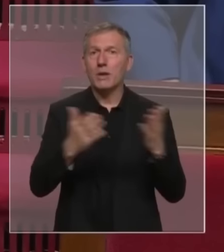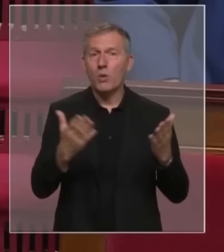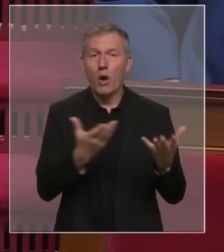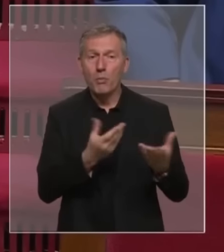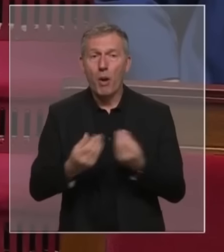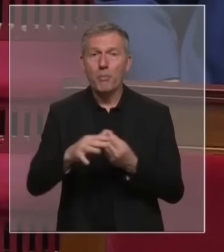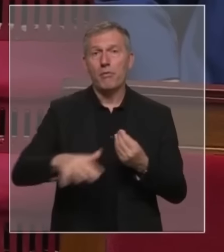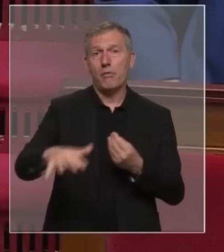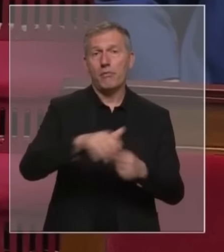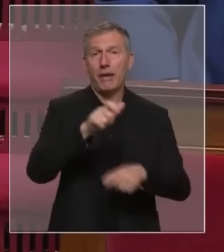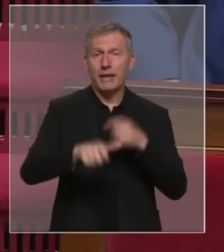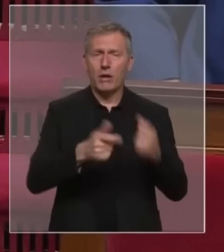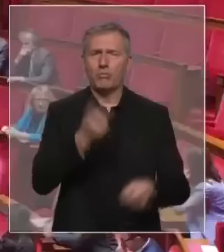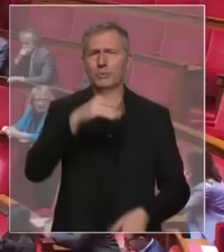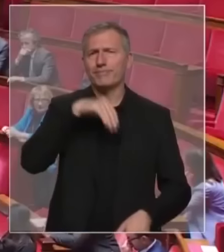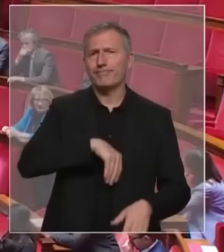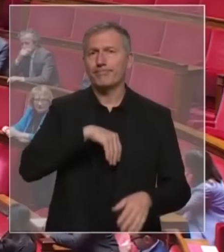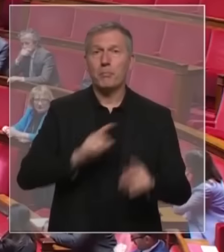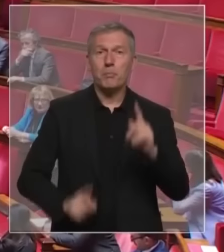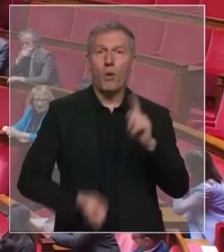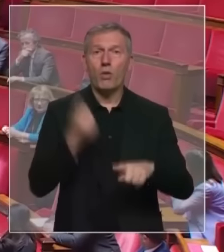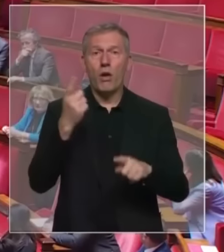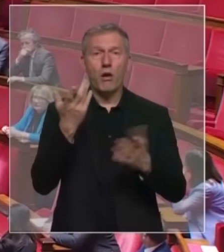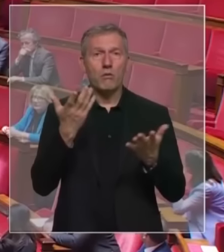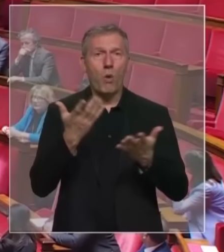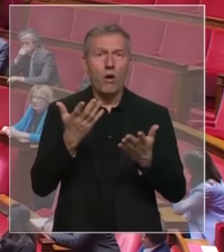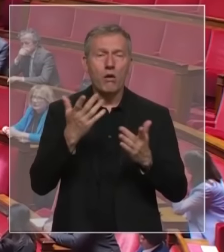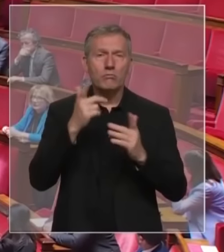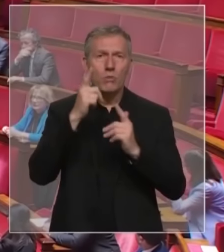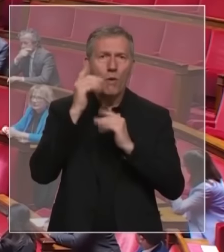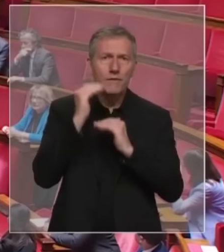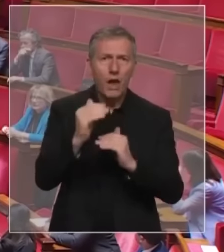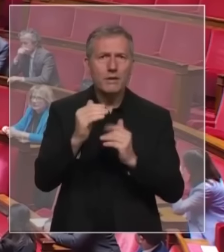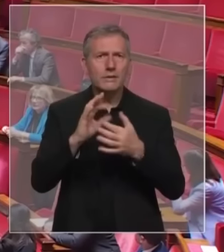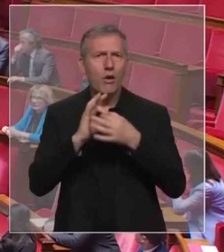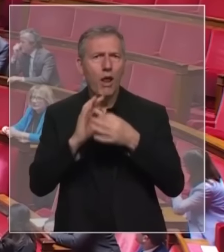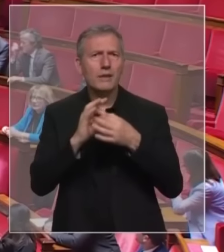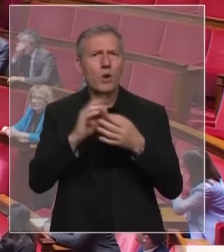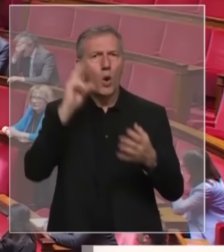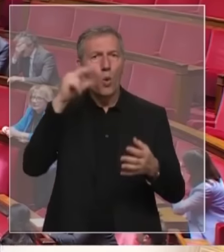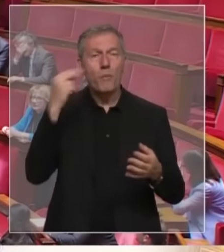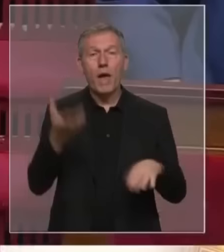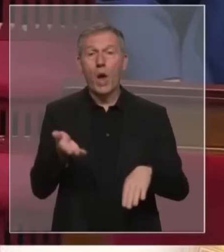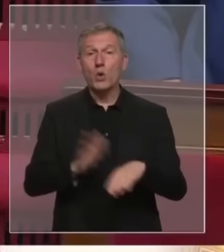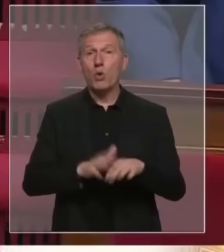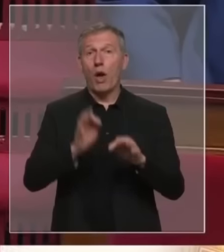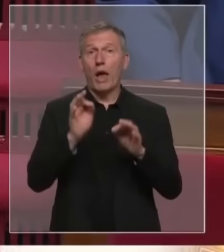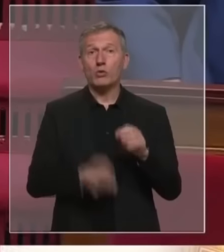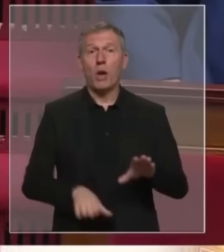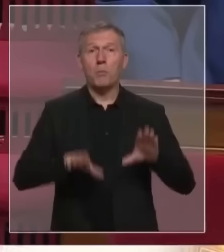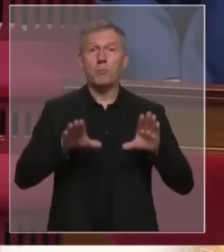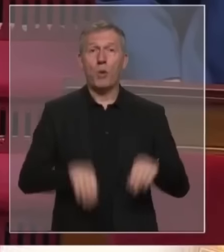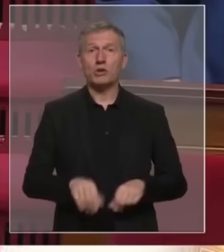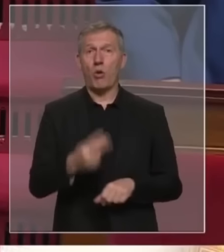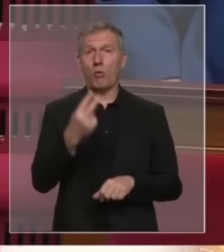océanien attachait beaucoup d'importance à la confiance et à l'authenticité des relations humaines or la posture qu'adopte le